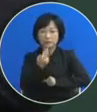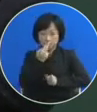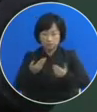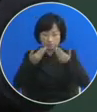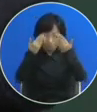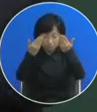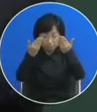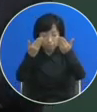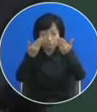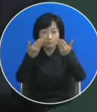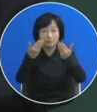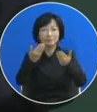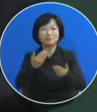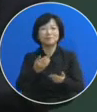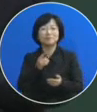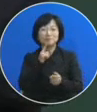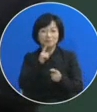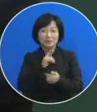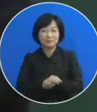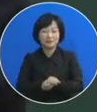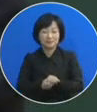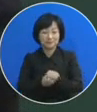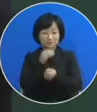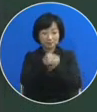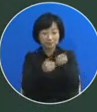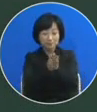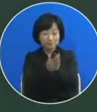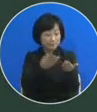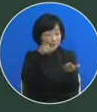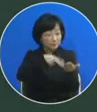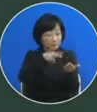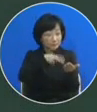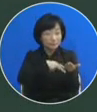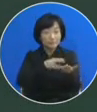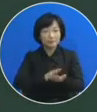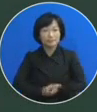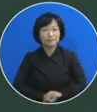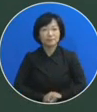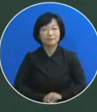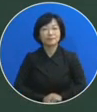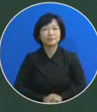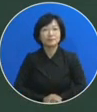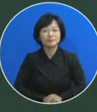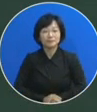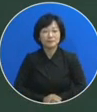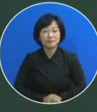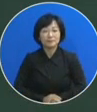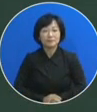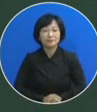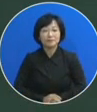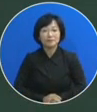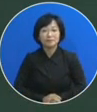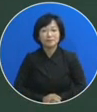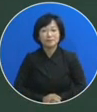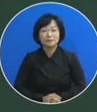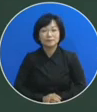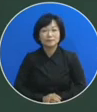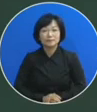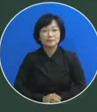your life on that. 예, 성경을 자세히 보세요. Look carefully at the Bible. 야, 하나님께서는